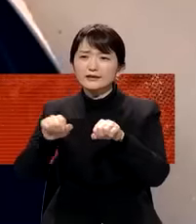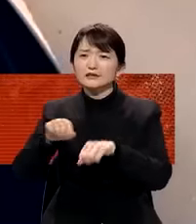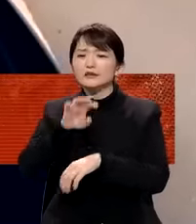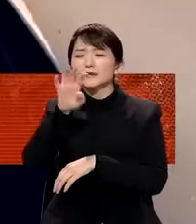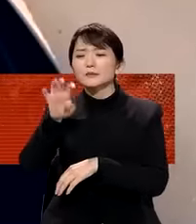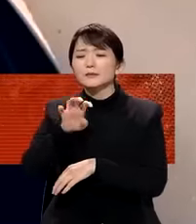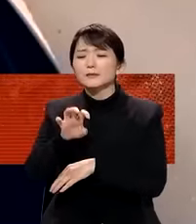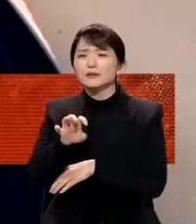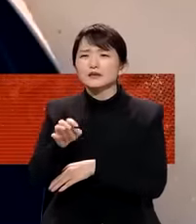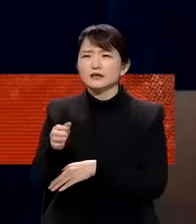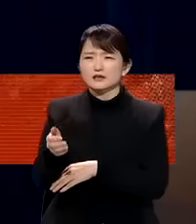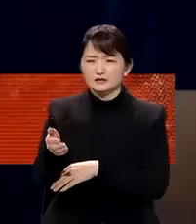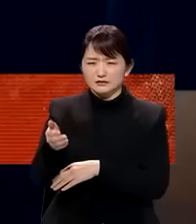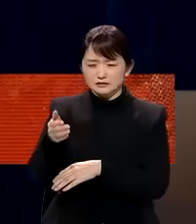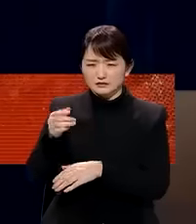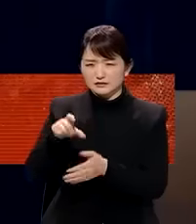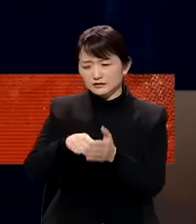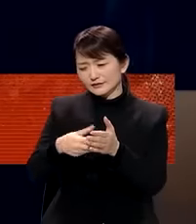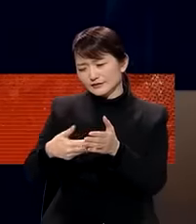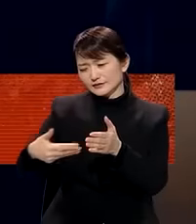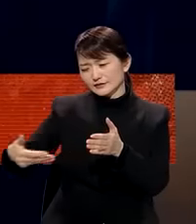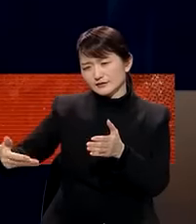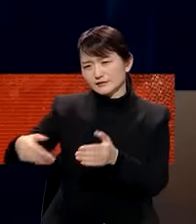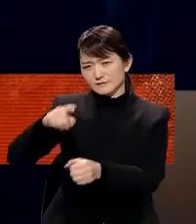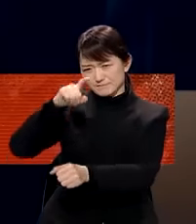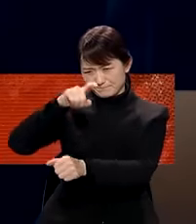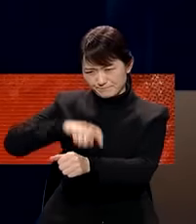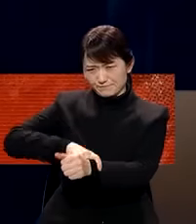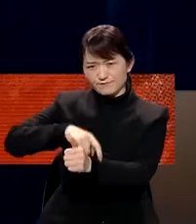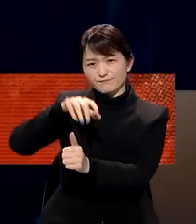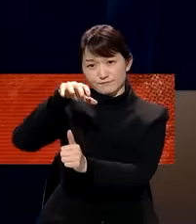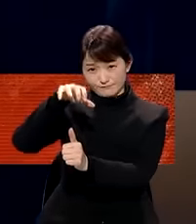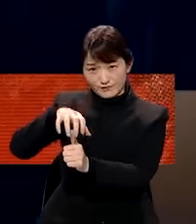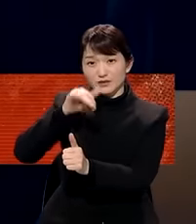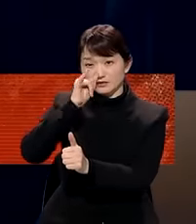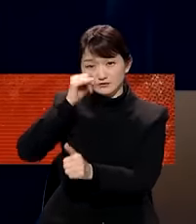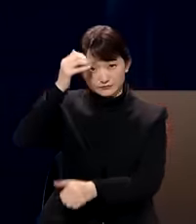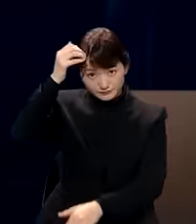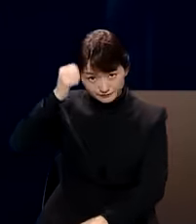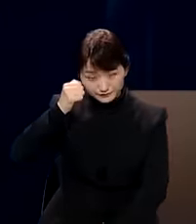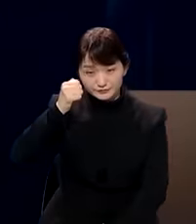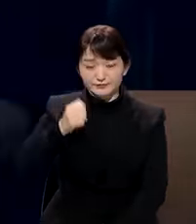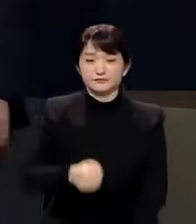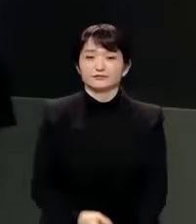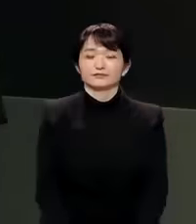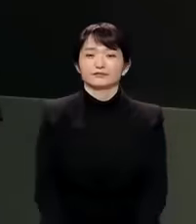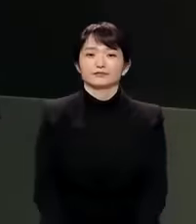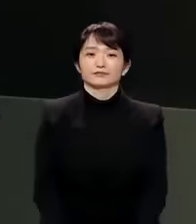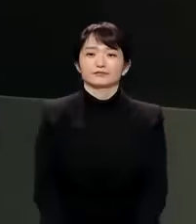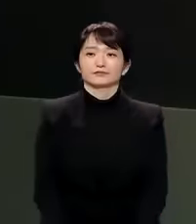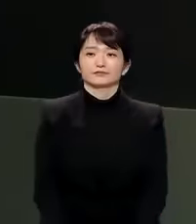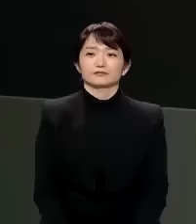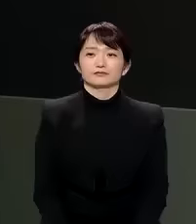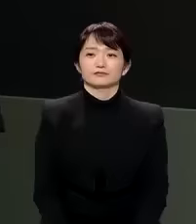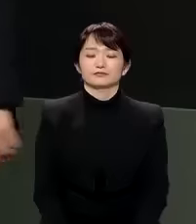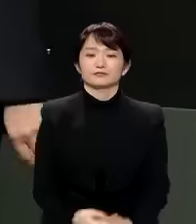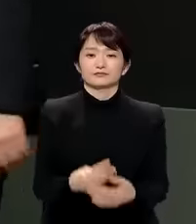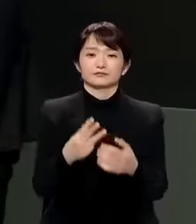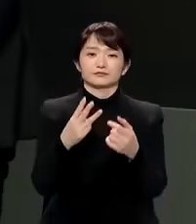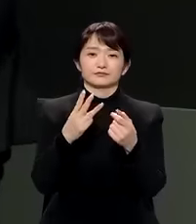범죄자로 새랑 찰 날이 있다는 거죠 명심하시기 바랍니다 그렇군요 알겠습니다 자 다음